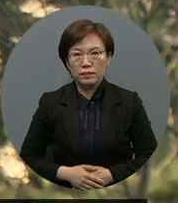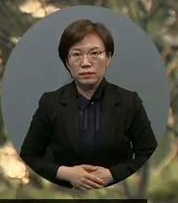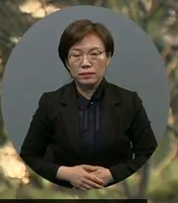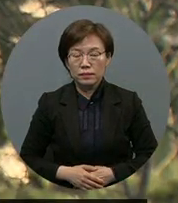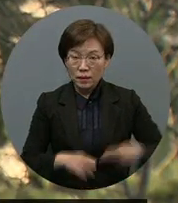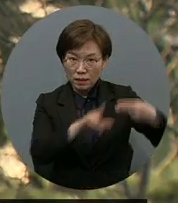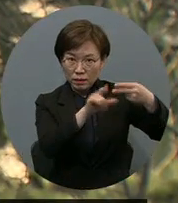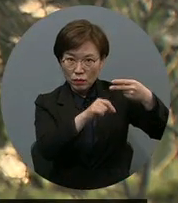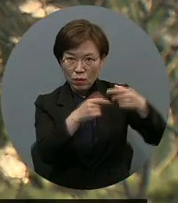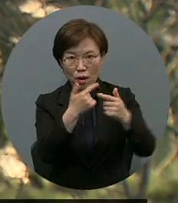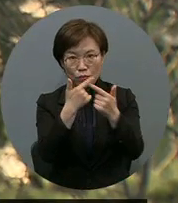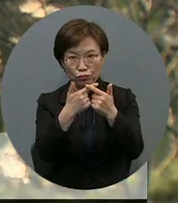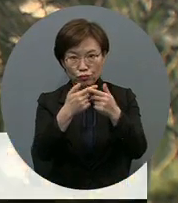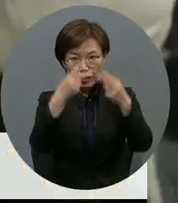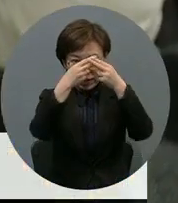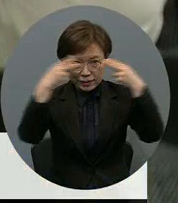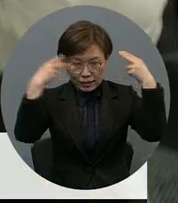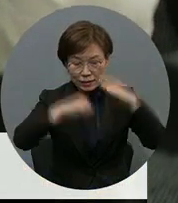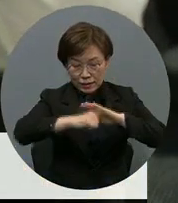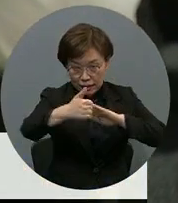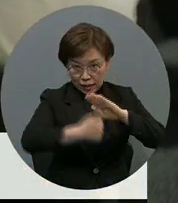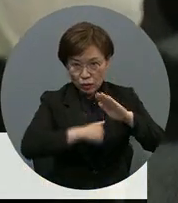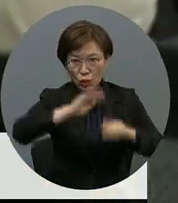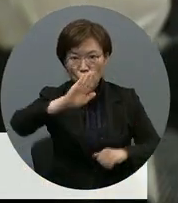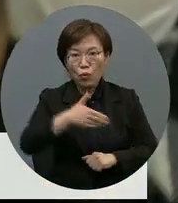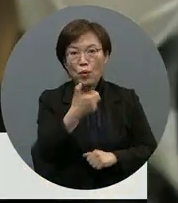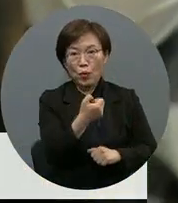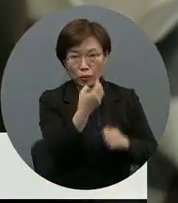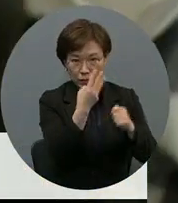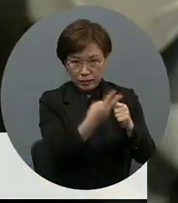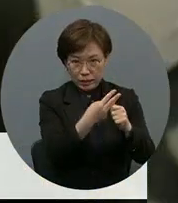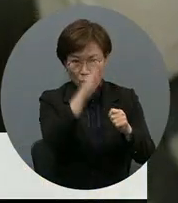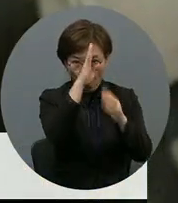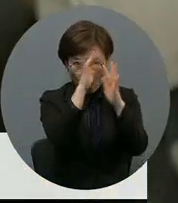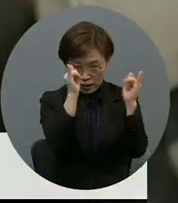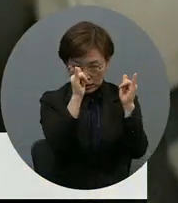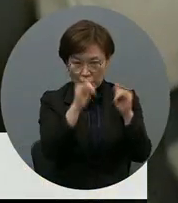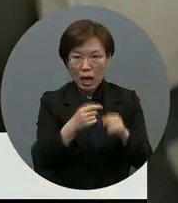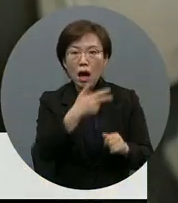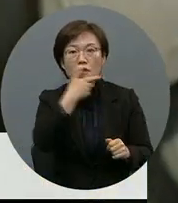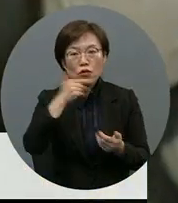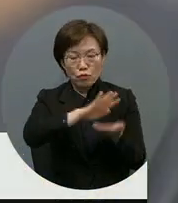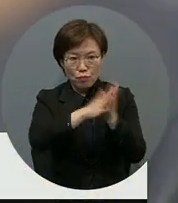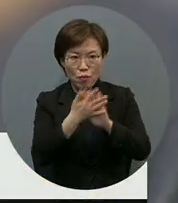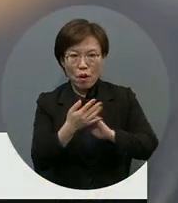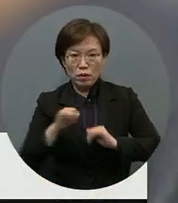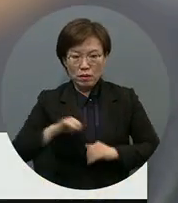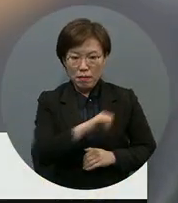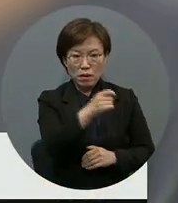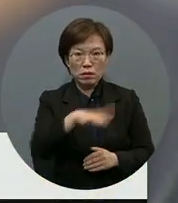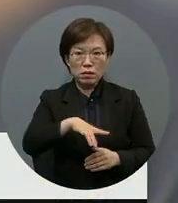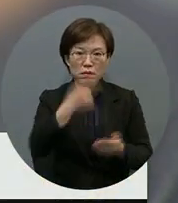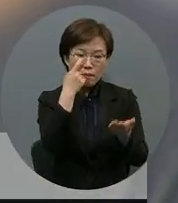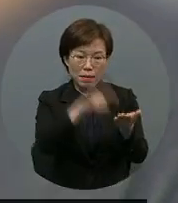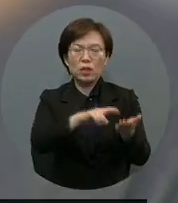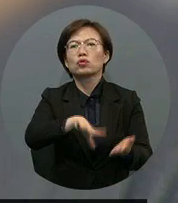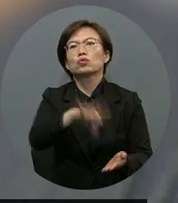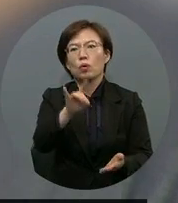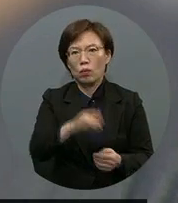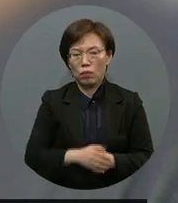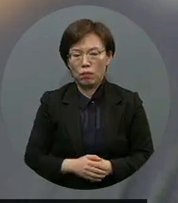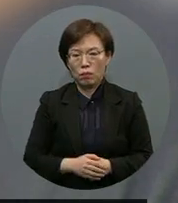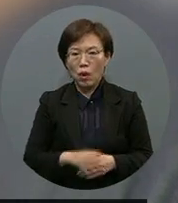지난 2월 부산 장례식장 에 다녀온 울산 953 번 환자에게서 영국 빨 변이 바이러스가 처음 발견됐습니다